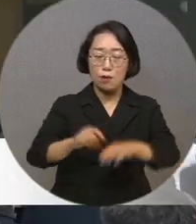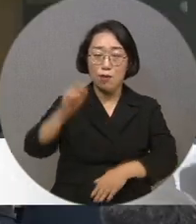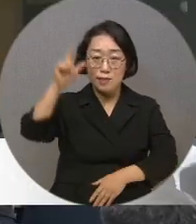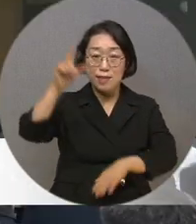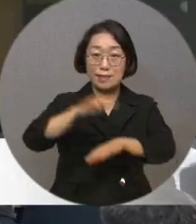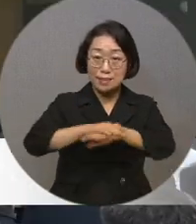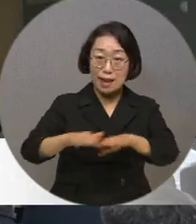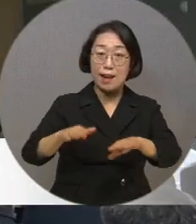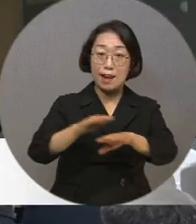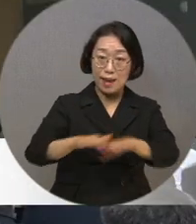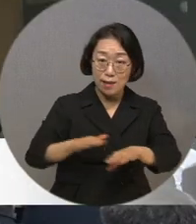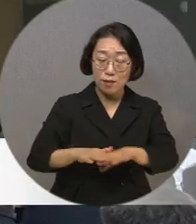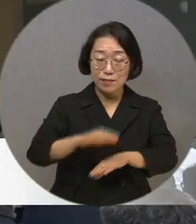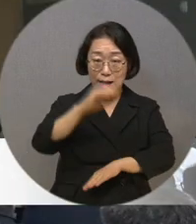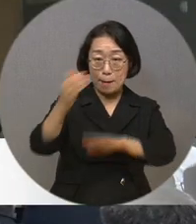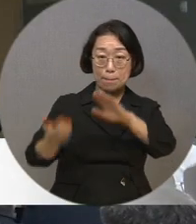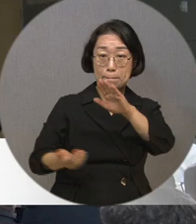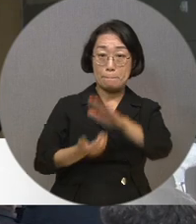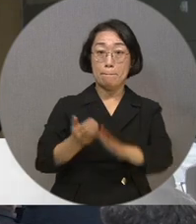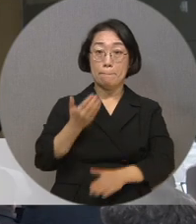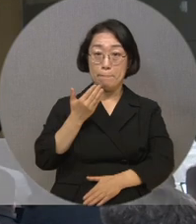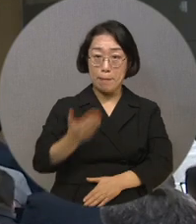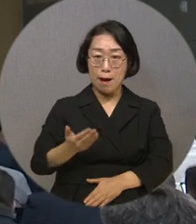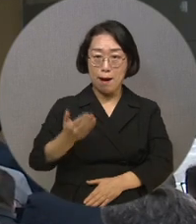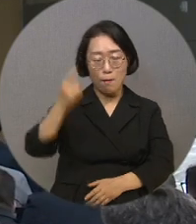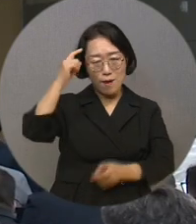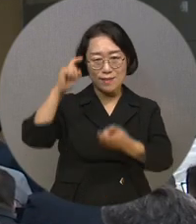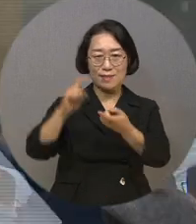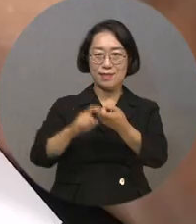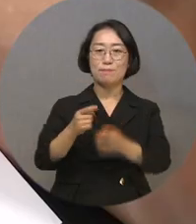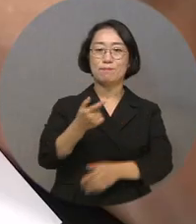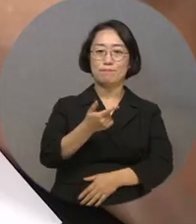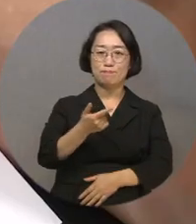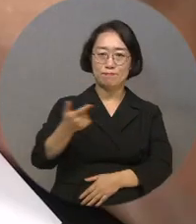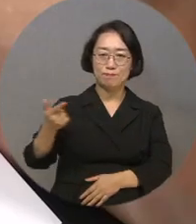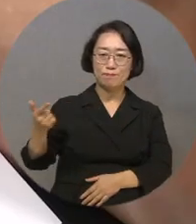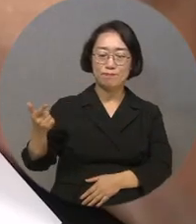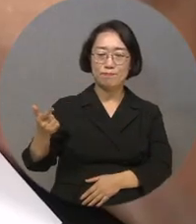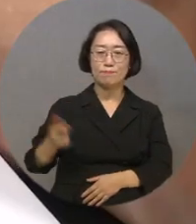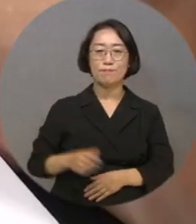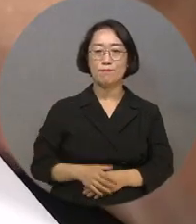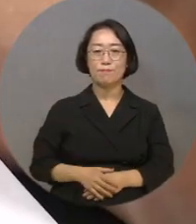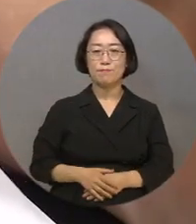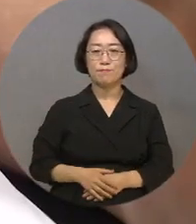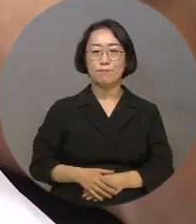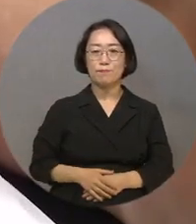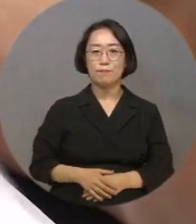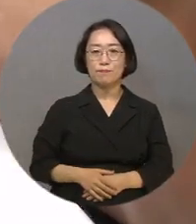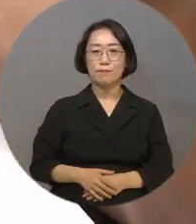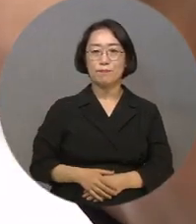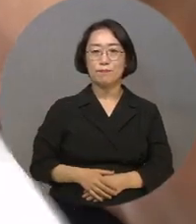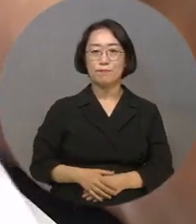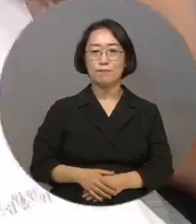풀어내고 제시한 비전을 달성할 수 있을지 주목됩니다. 복지TV 뉴스 황윤재입니다.